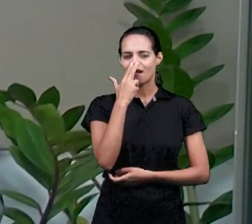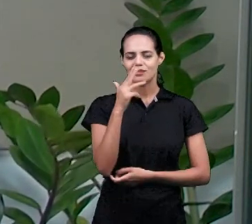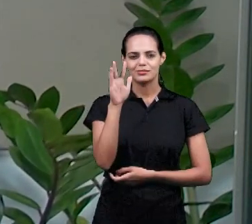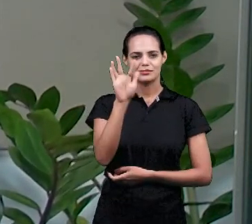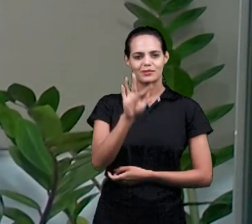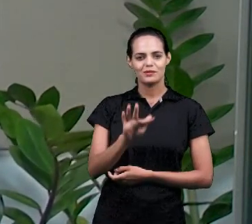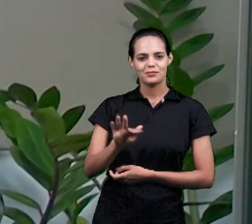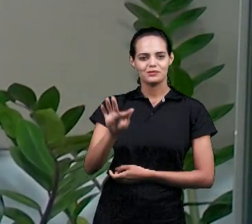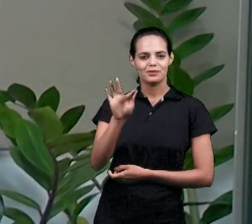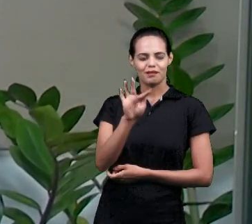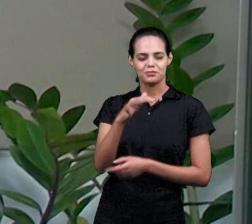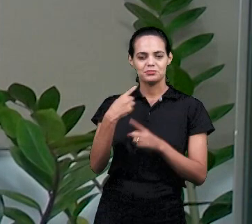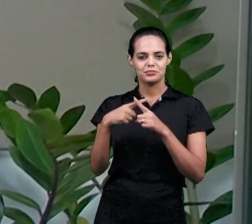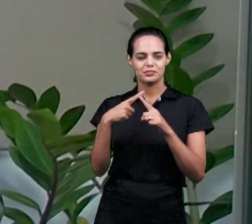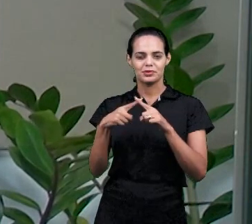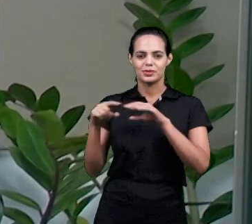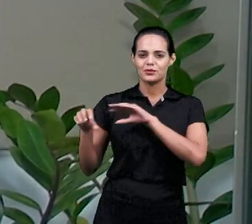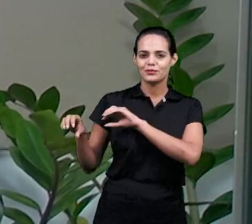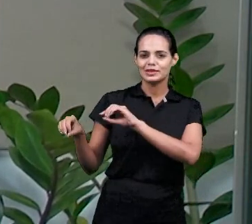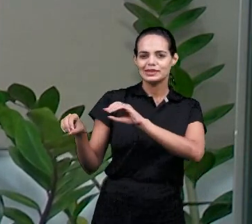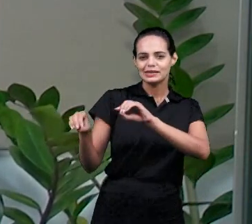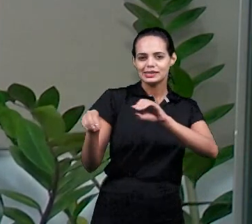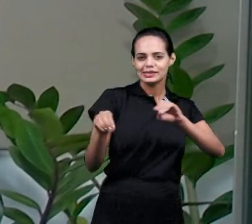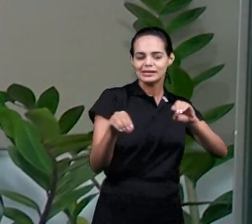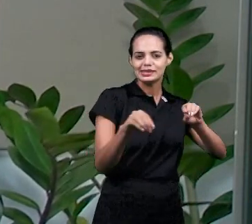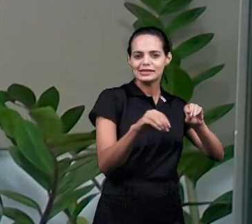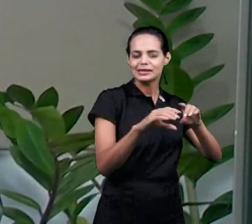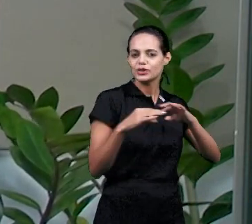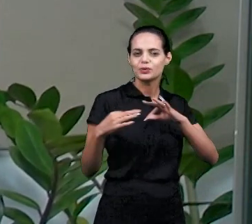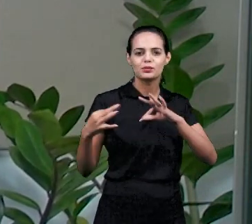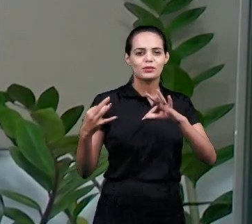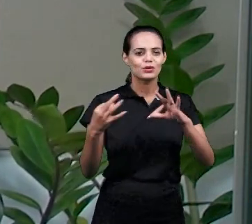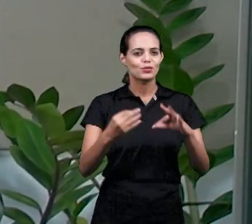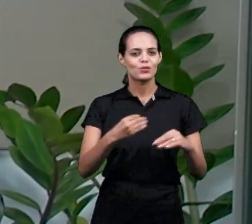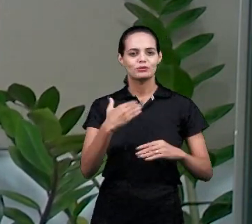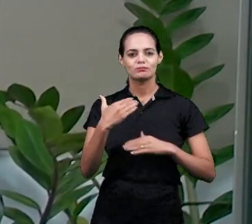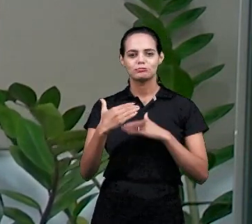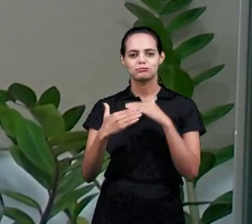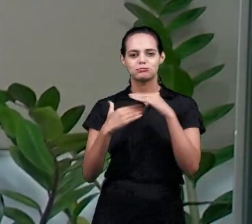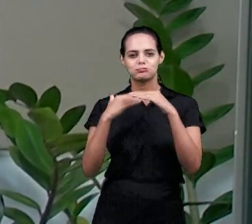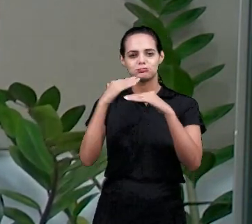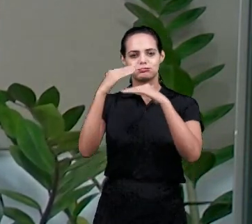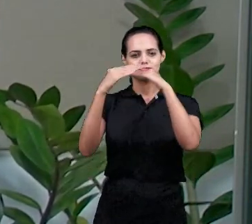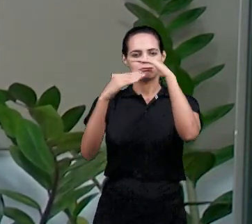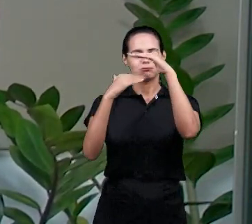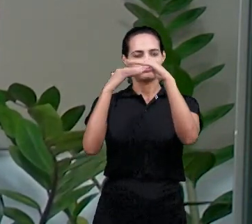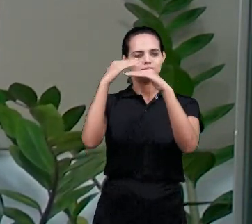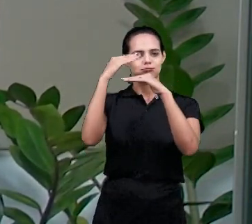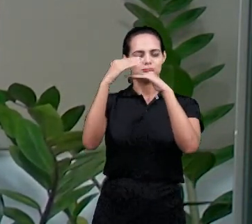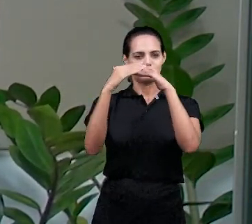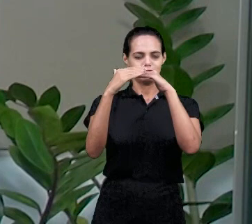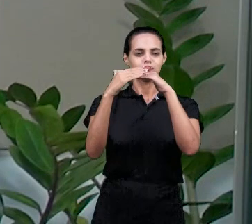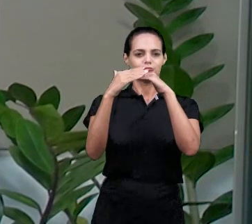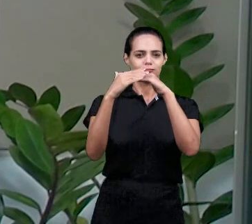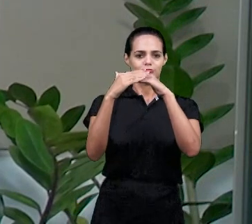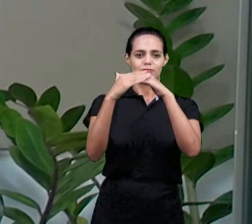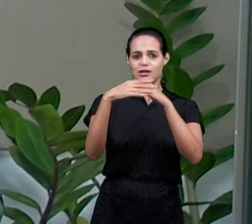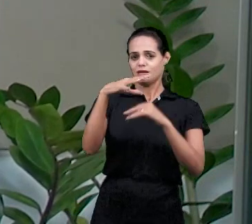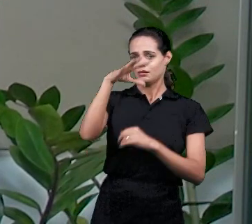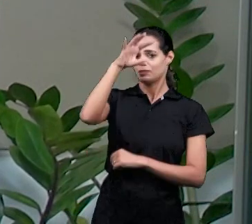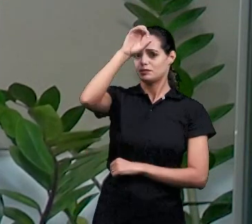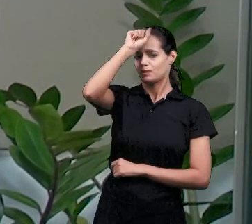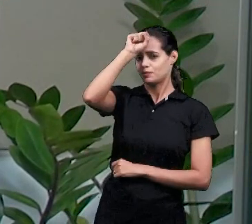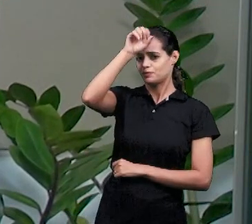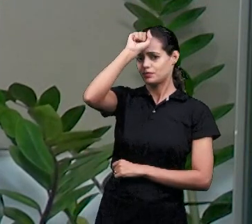enseignement, un lieu d'enseignement pour nous tous, le perfectionnement, ce que l'on est en train d'apprendre à travers